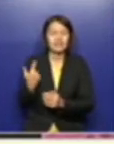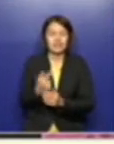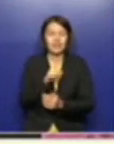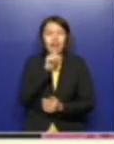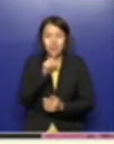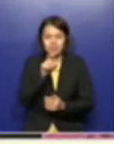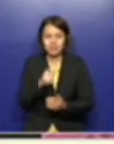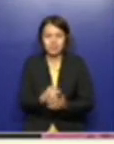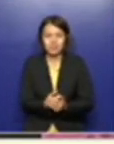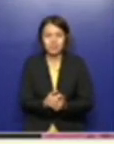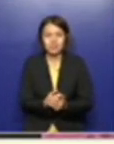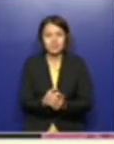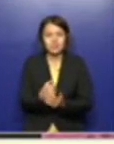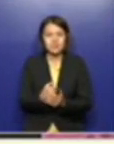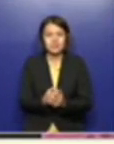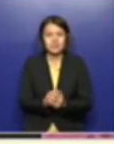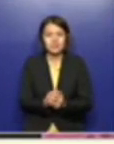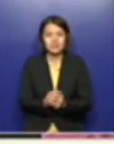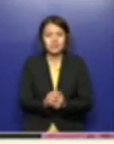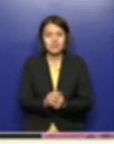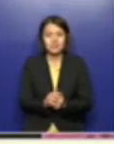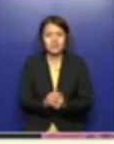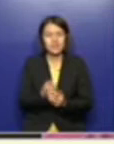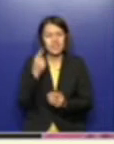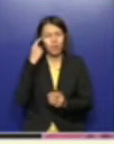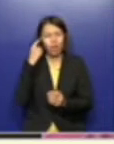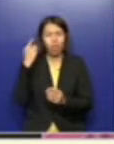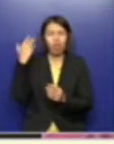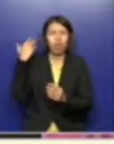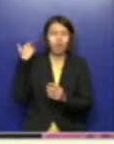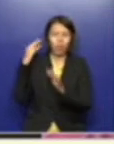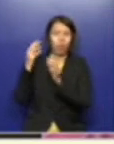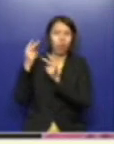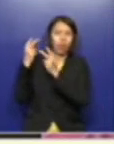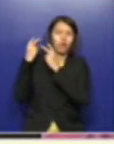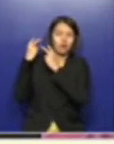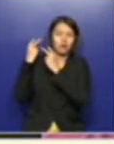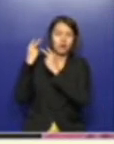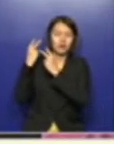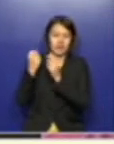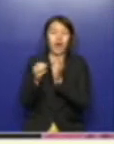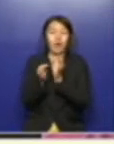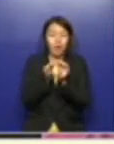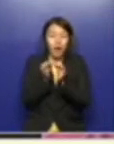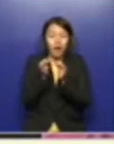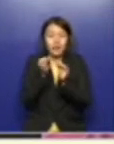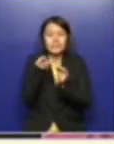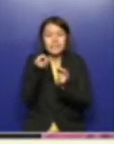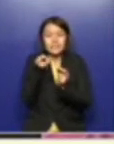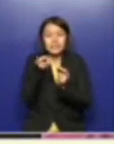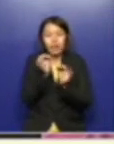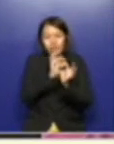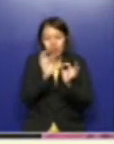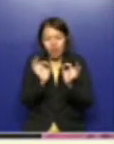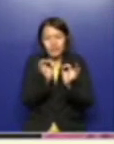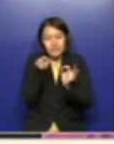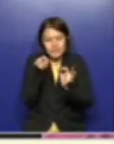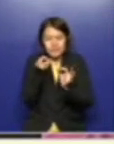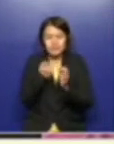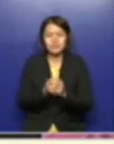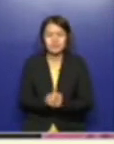เพราะนั้นอาจจะเห็นว่าไกลไปอาจจะต้องขออธิบายในเนื้อหากระทู้สักเล็